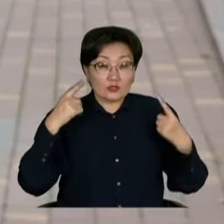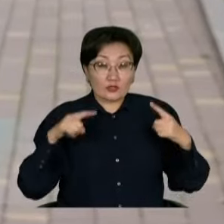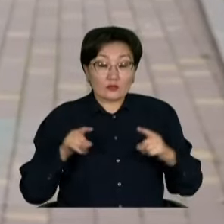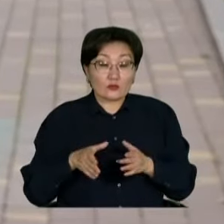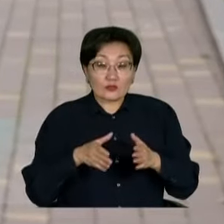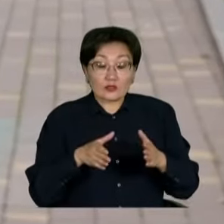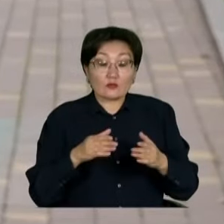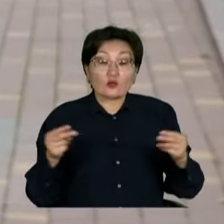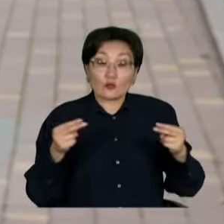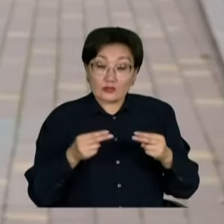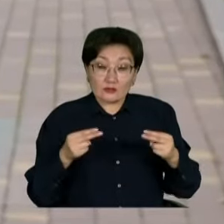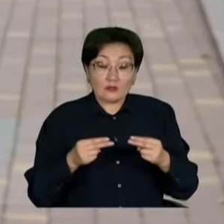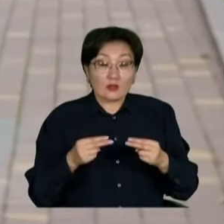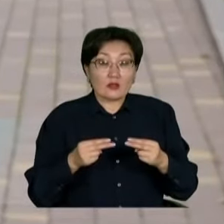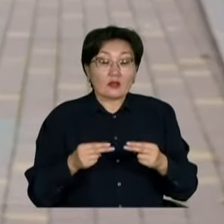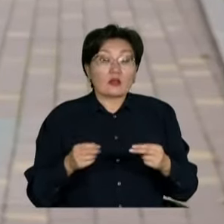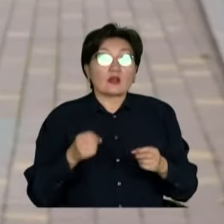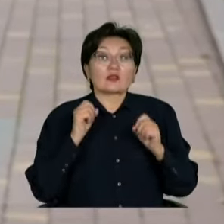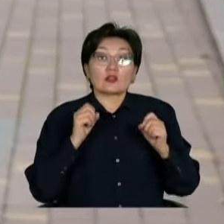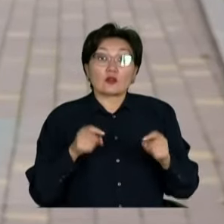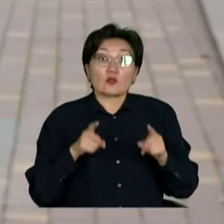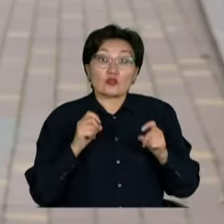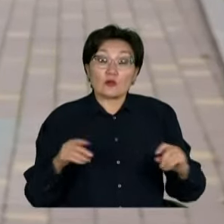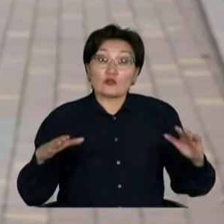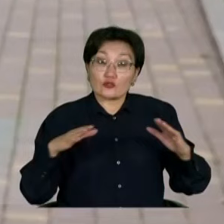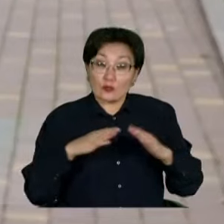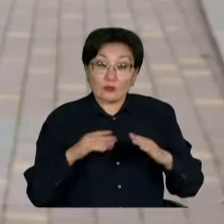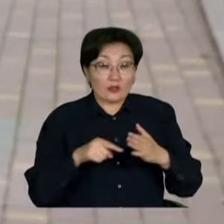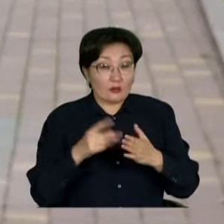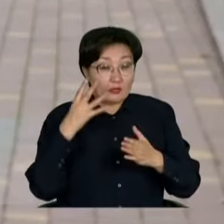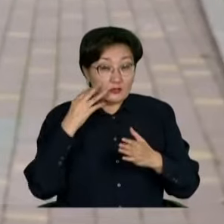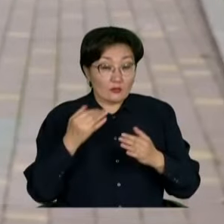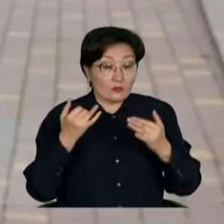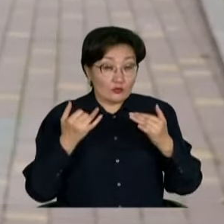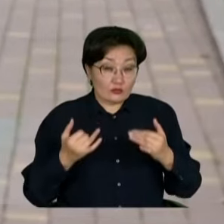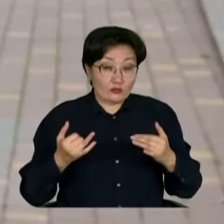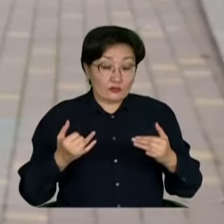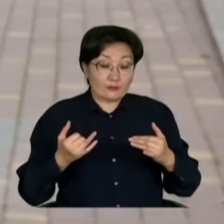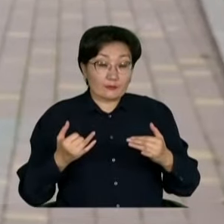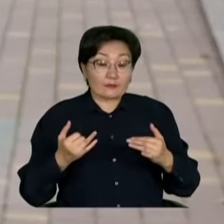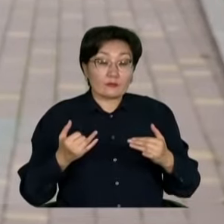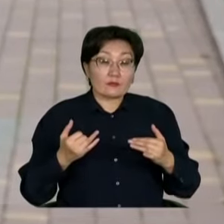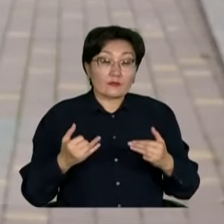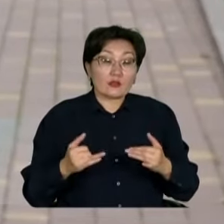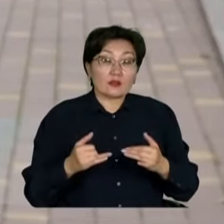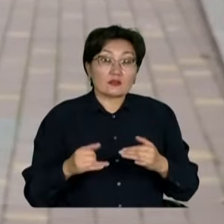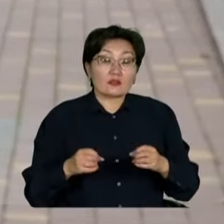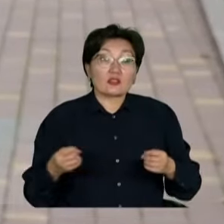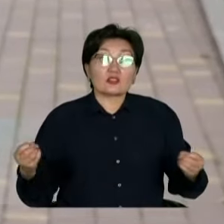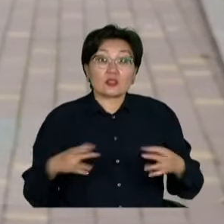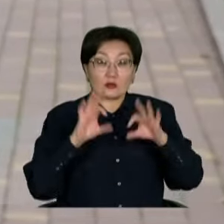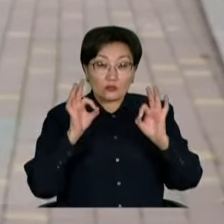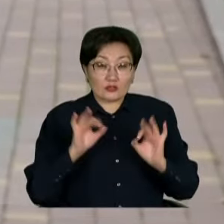шығармашылығымыздың куәсі болған алтын ұямыз. Сондықтан мұның бүгінгі жарқын күз акциясына